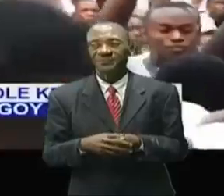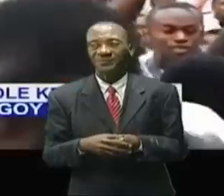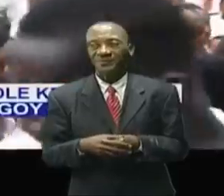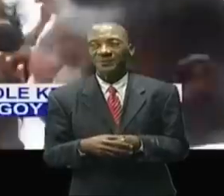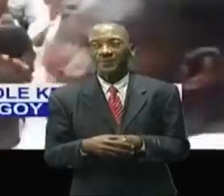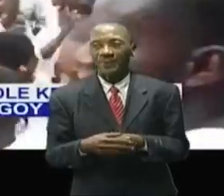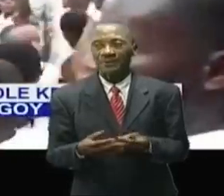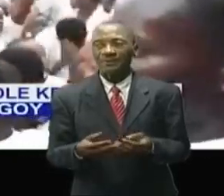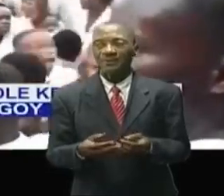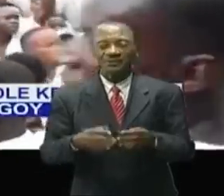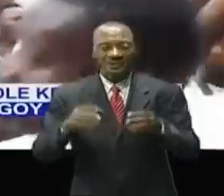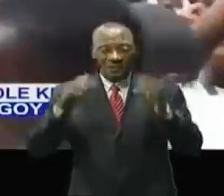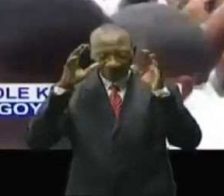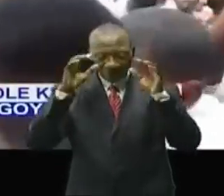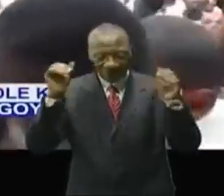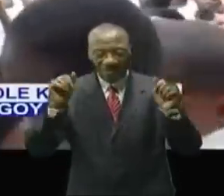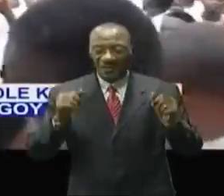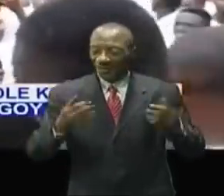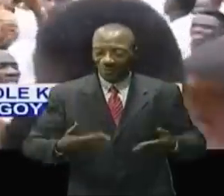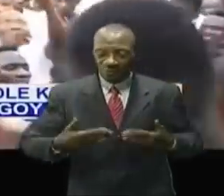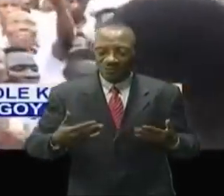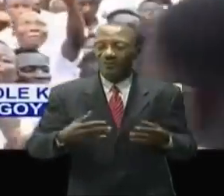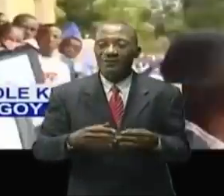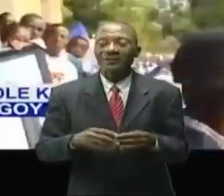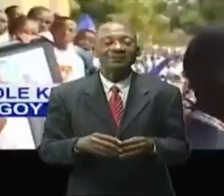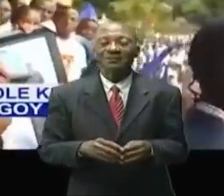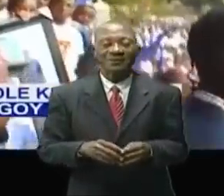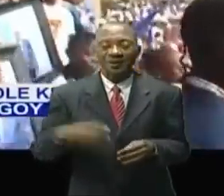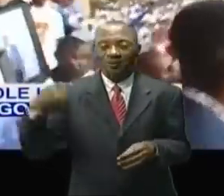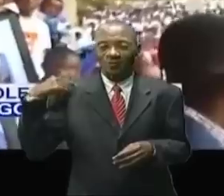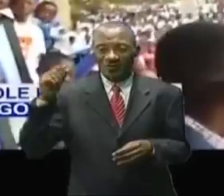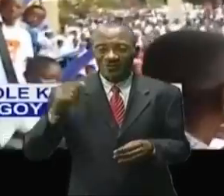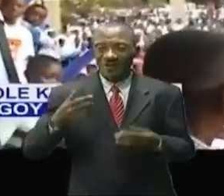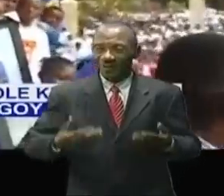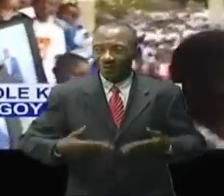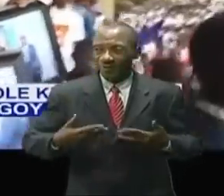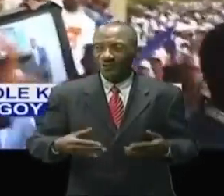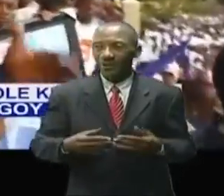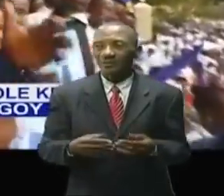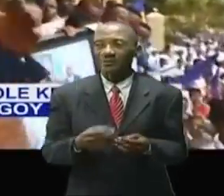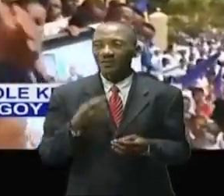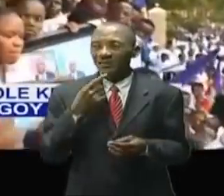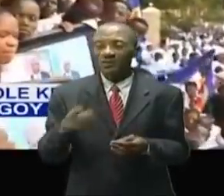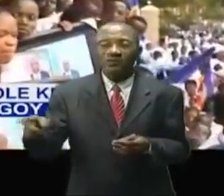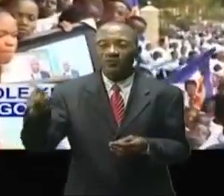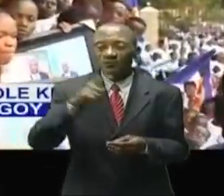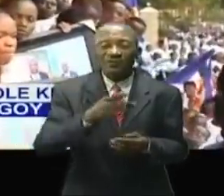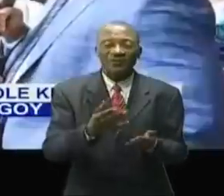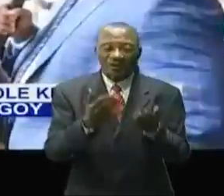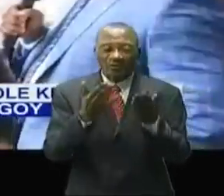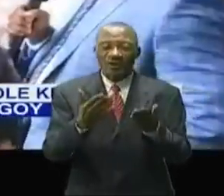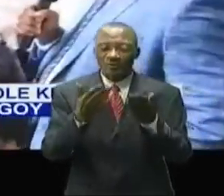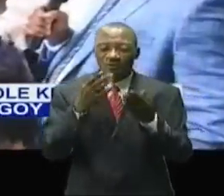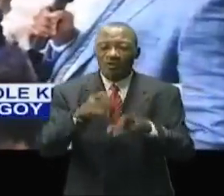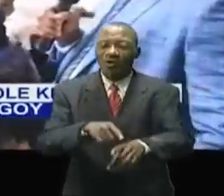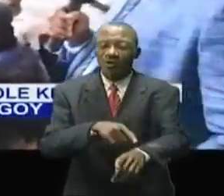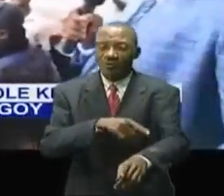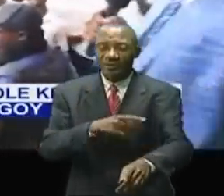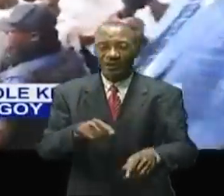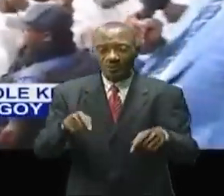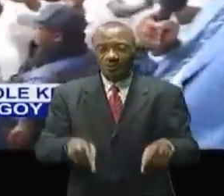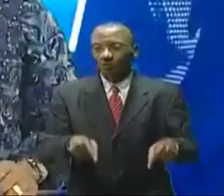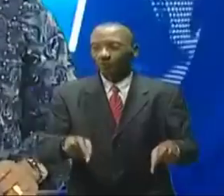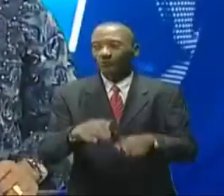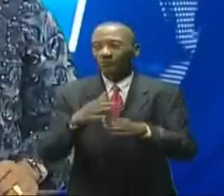quoi célébrer dans leurs familles respectives la fin d'une longue période stressante de préparation des examens.